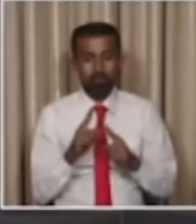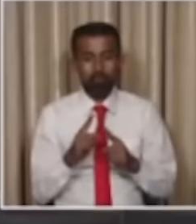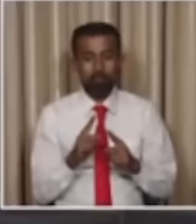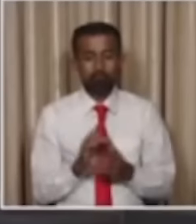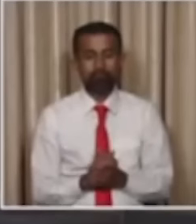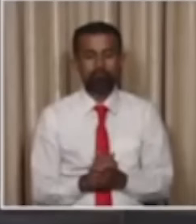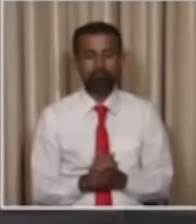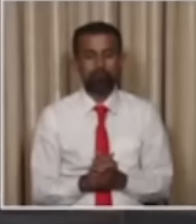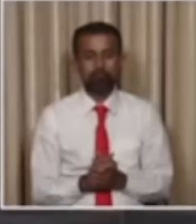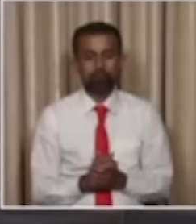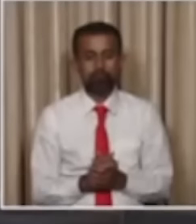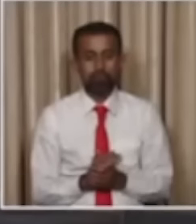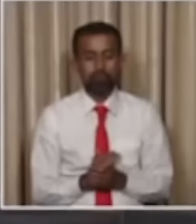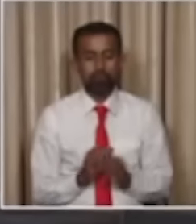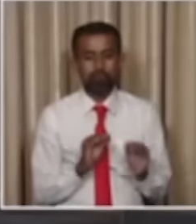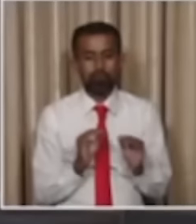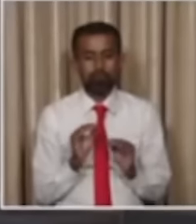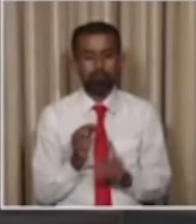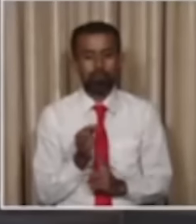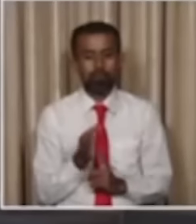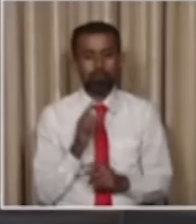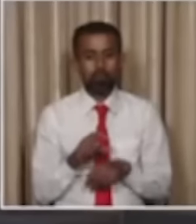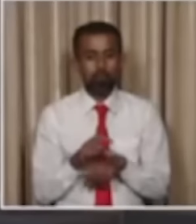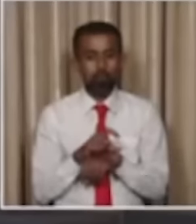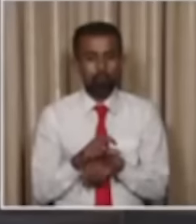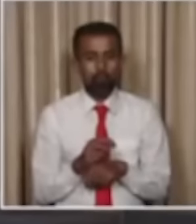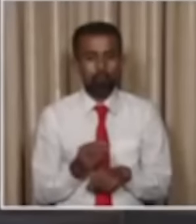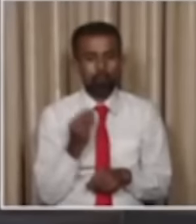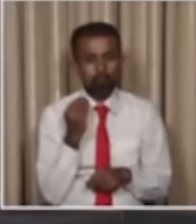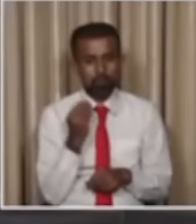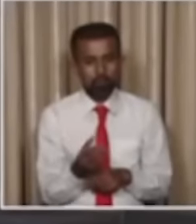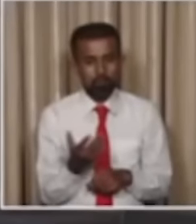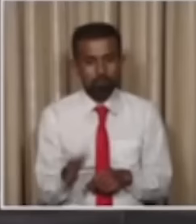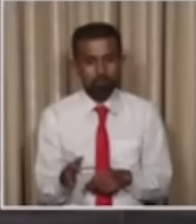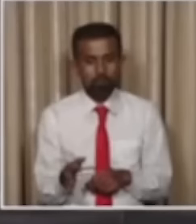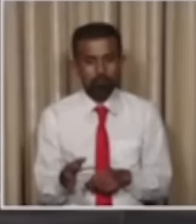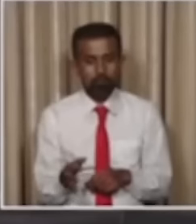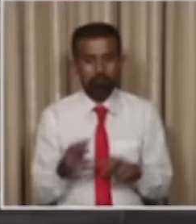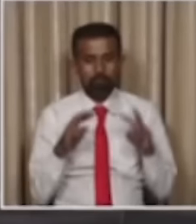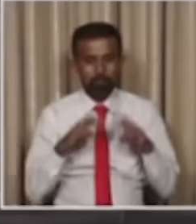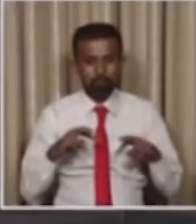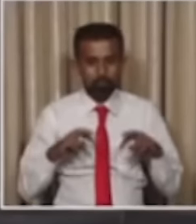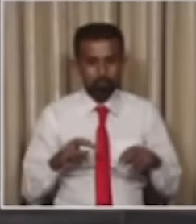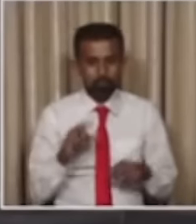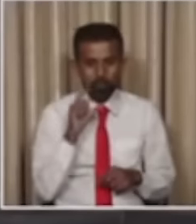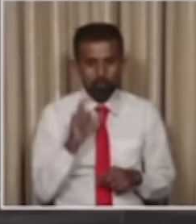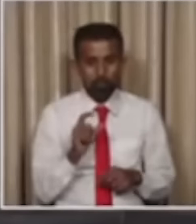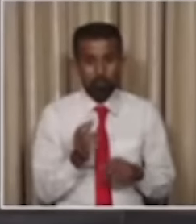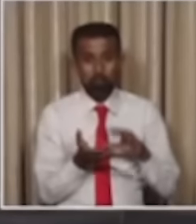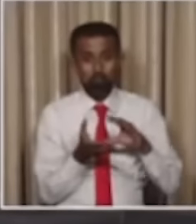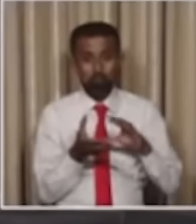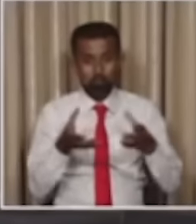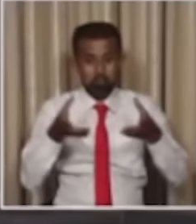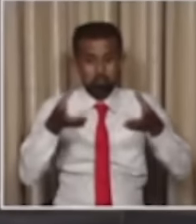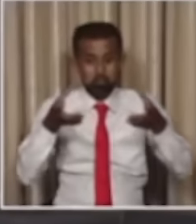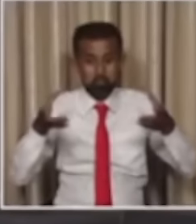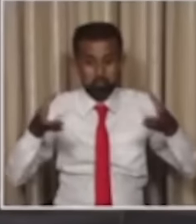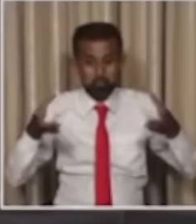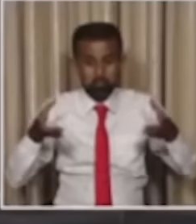මේ ජනාධිපති කොමිෂන් වාර්තාව දීලා ඒක අධ්‍යයනය කරලා ඒක ටිකක් ලොකුයි මම පිළිගන්නවා.